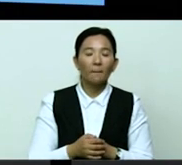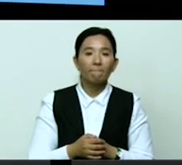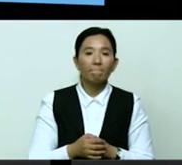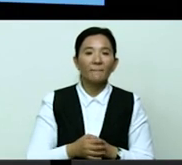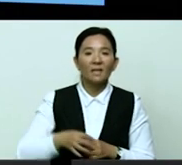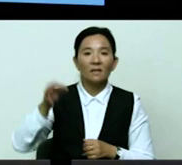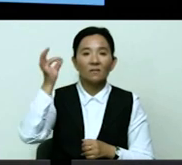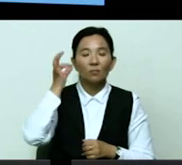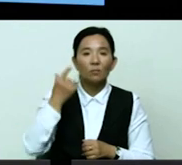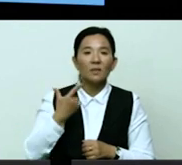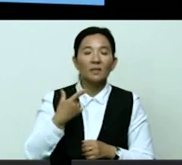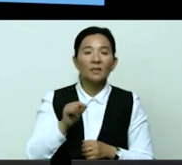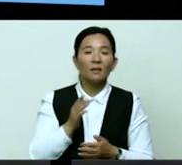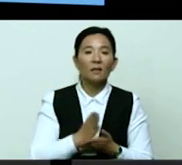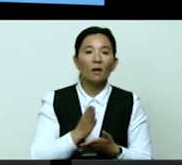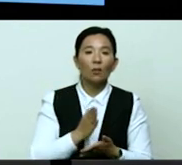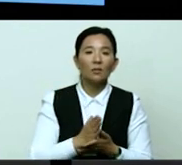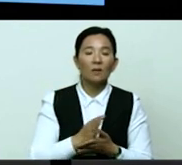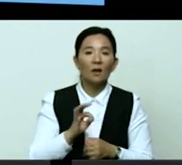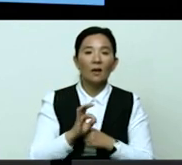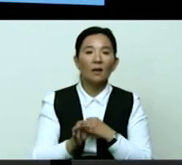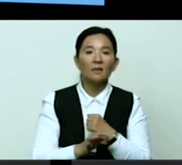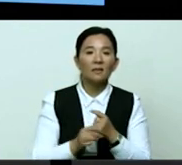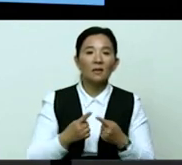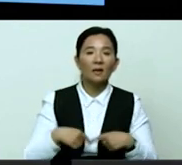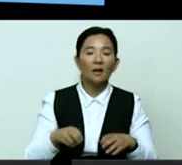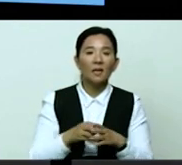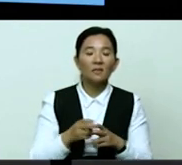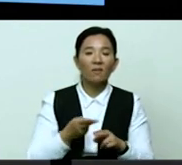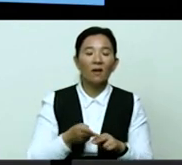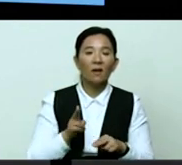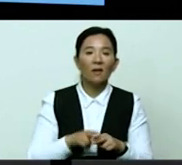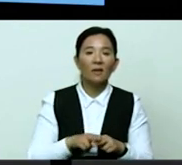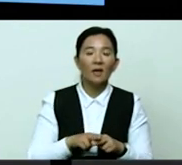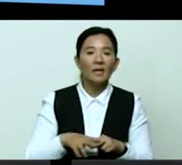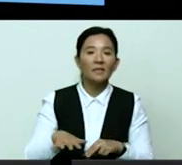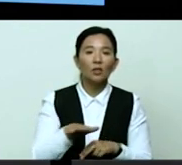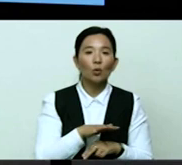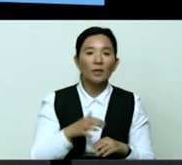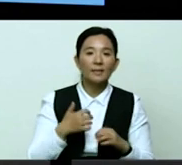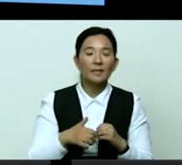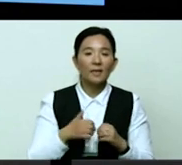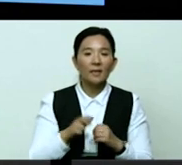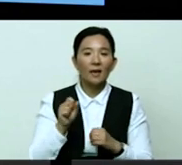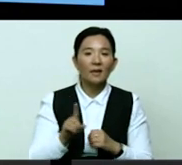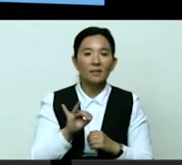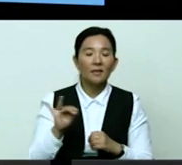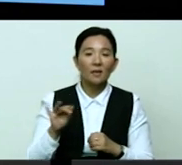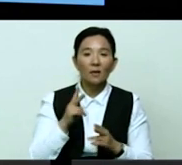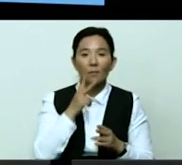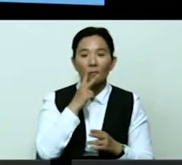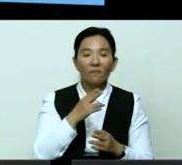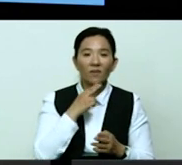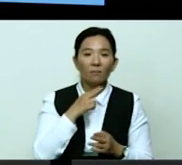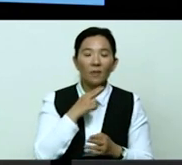Давайте вспомним, где находится Коканское ханство. Это территория Средней Азии. Обратите